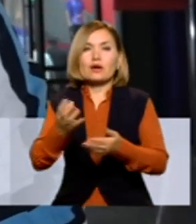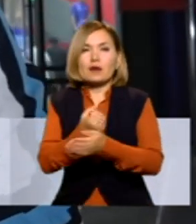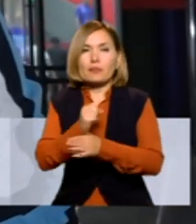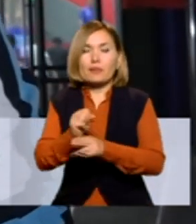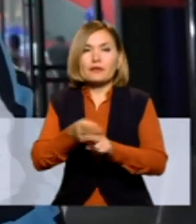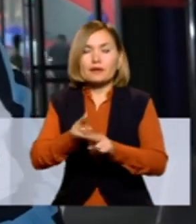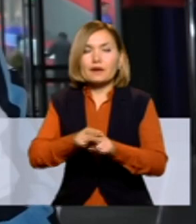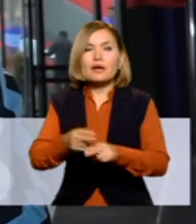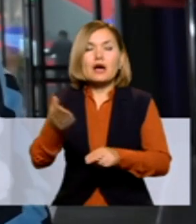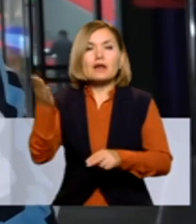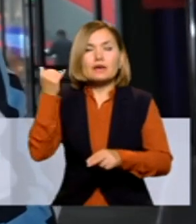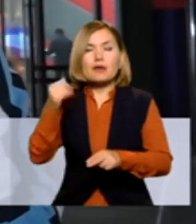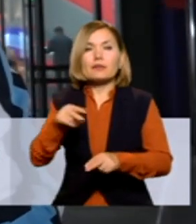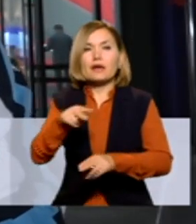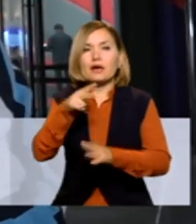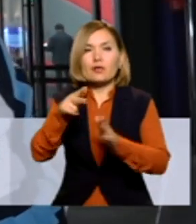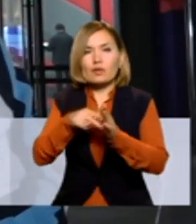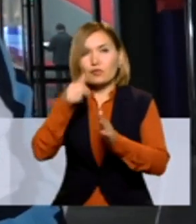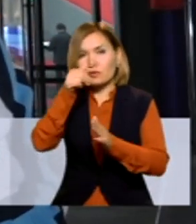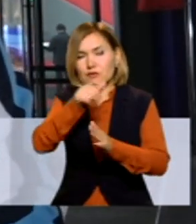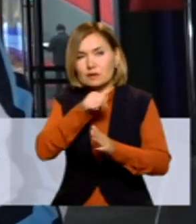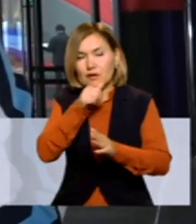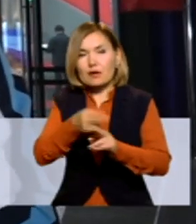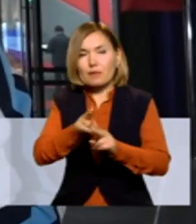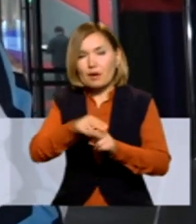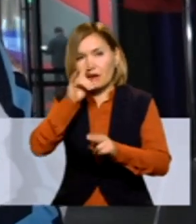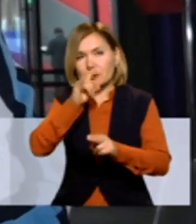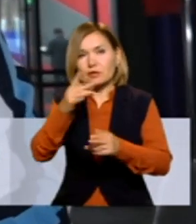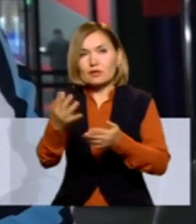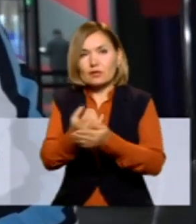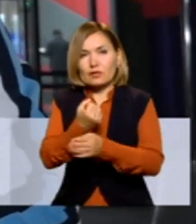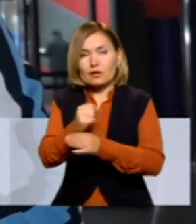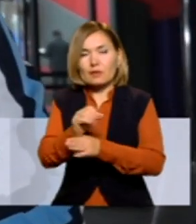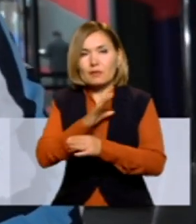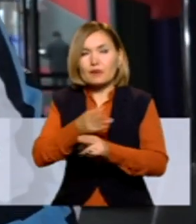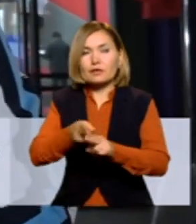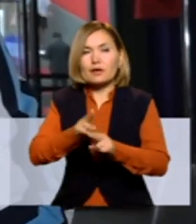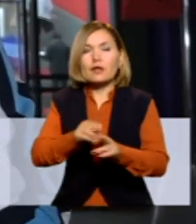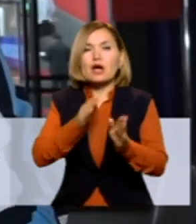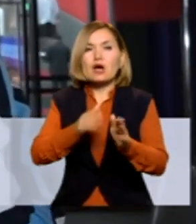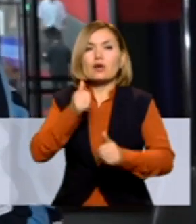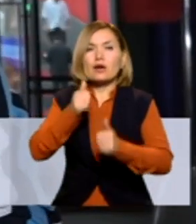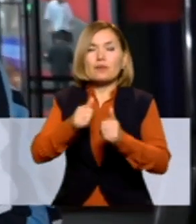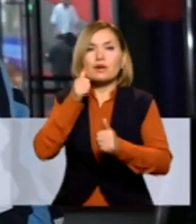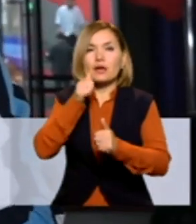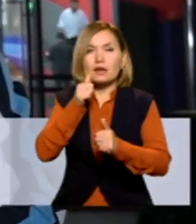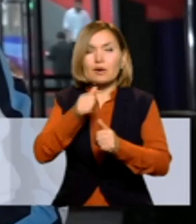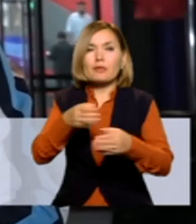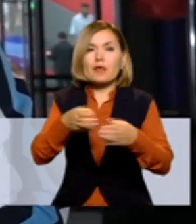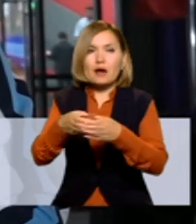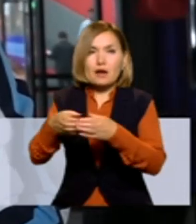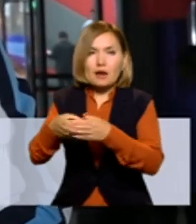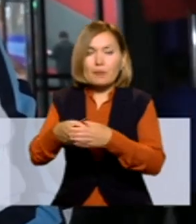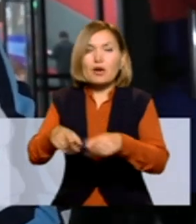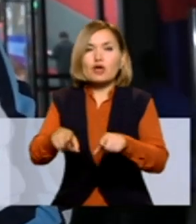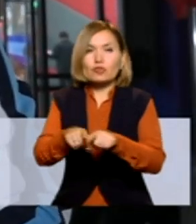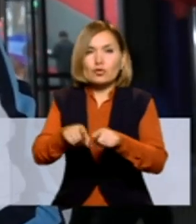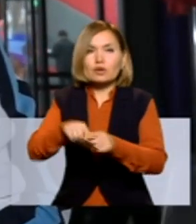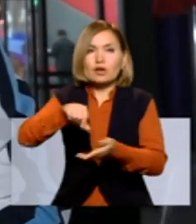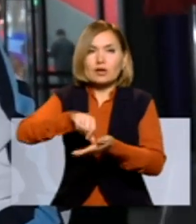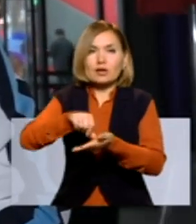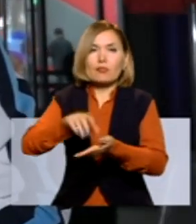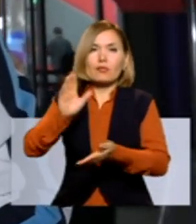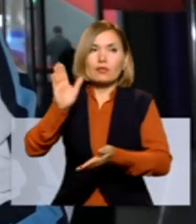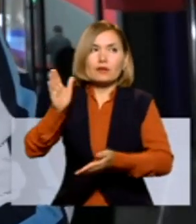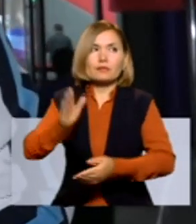Жакартада бір алтын, 3 қола медаль еншілеген еді. Енді дзюдошылар жарысы ертең командалық жарыспен